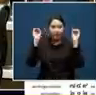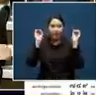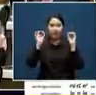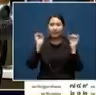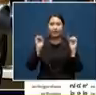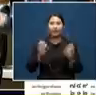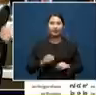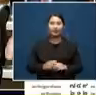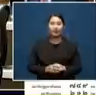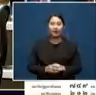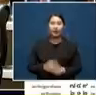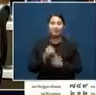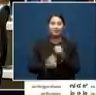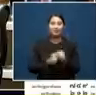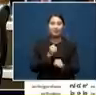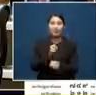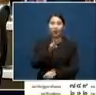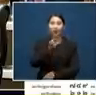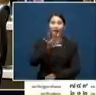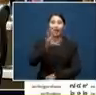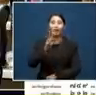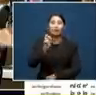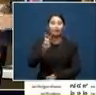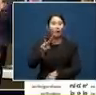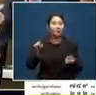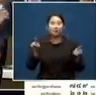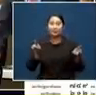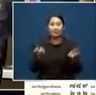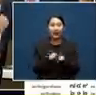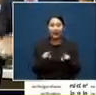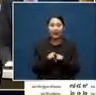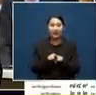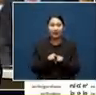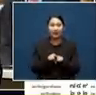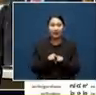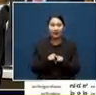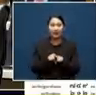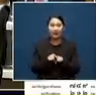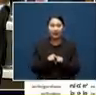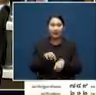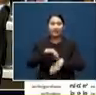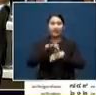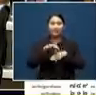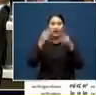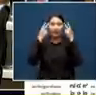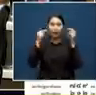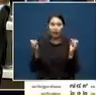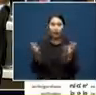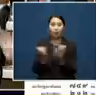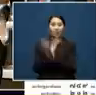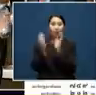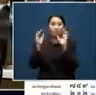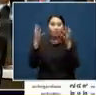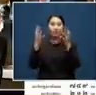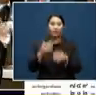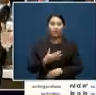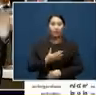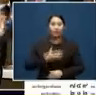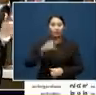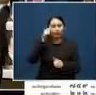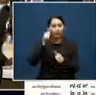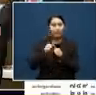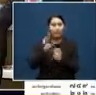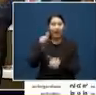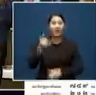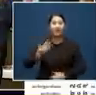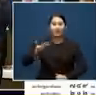ก้าวไกลจะยอมไหมดูจากแต่ละคนที่พูดเมื่อคืนนี้นะดูเหมือนจะไม่ยอมนะ ไม่ยอม เพราะเตรียมตัวจะโหวตรอบ2 ใช่ ใช่ไหมฮ